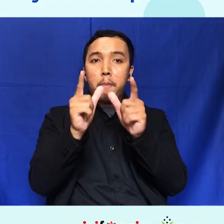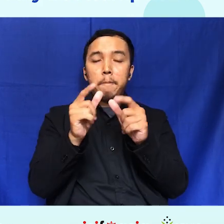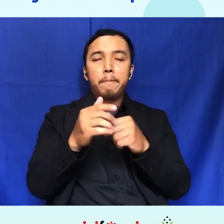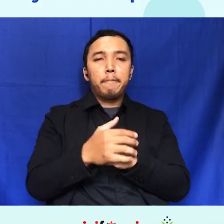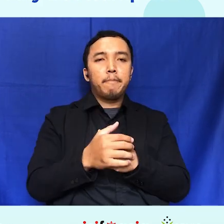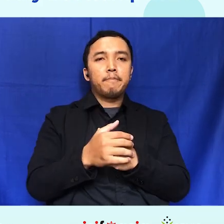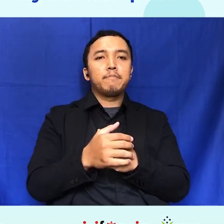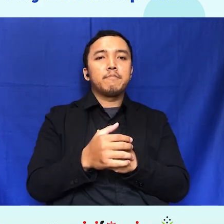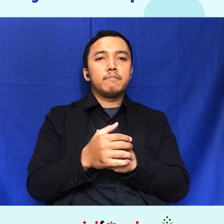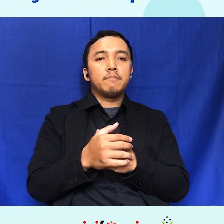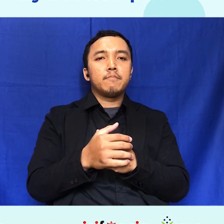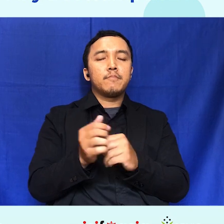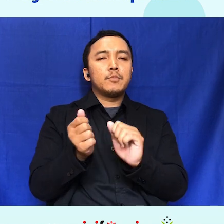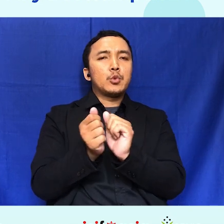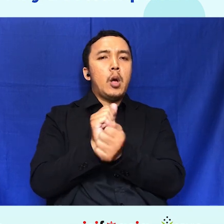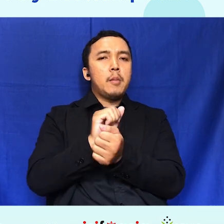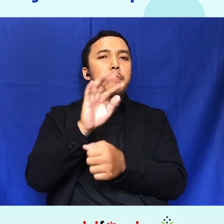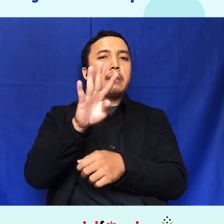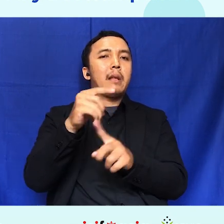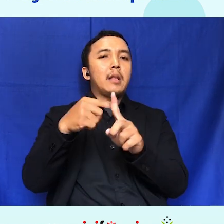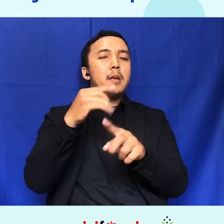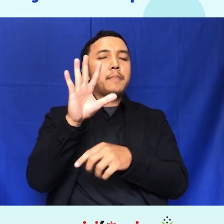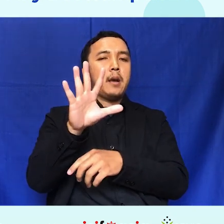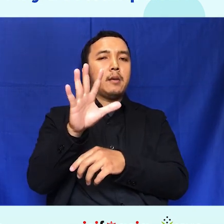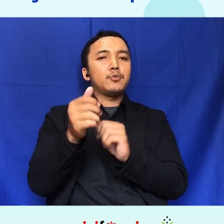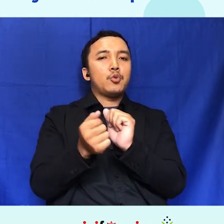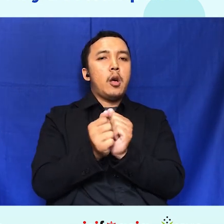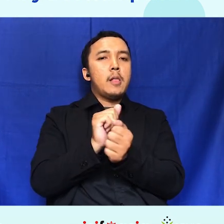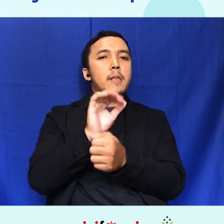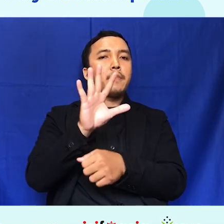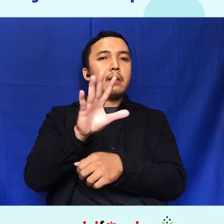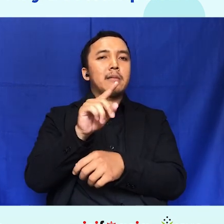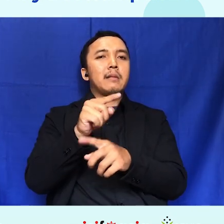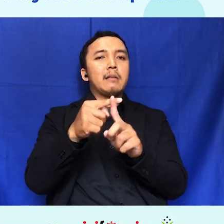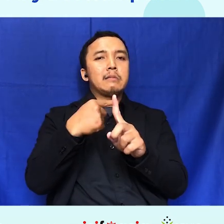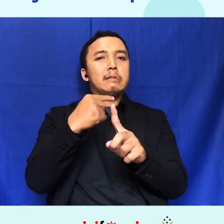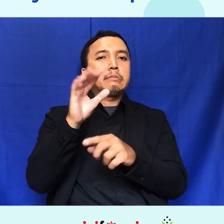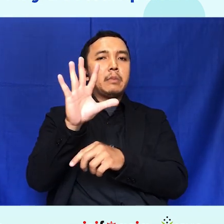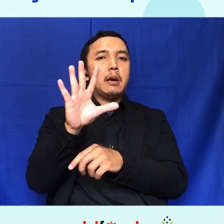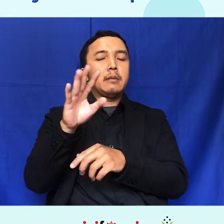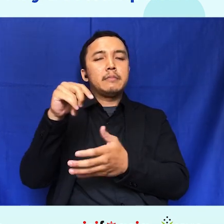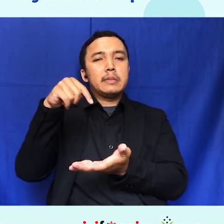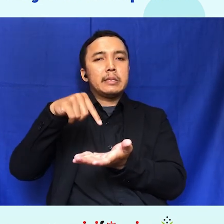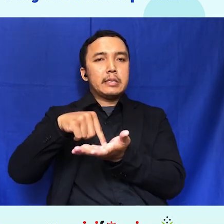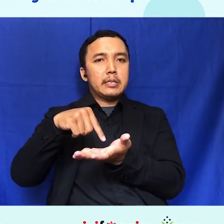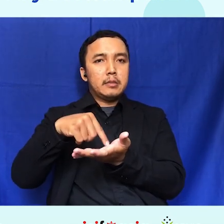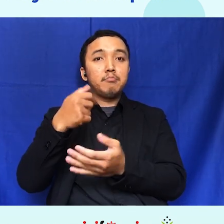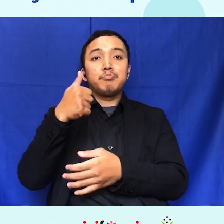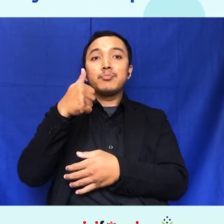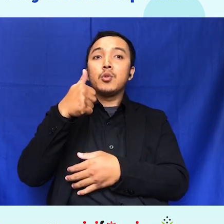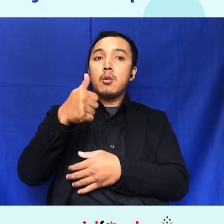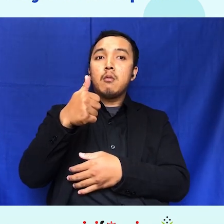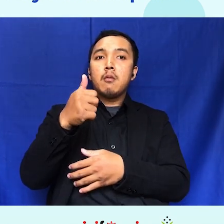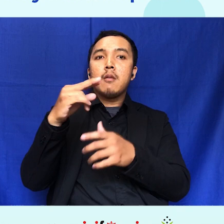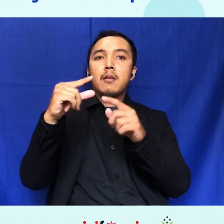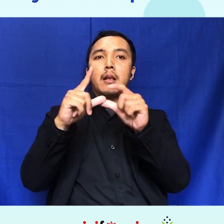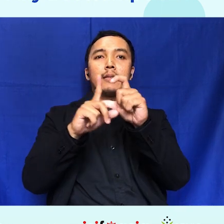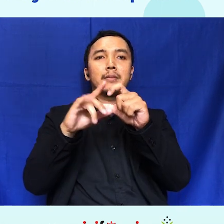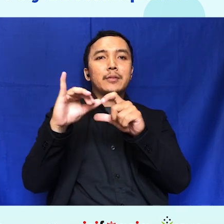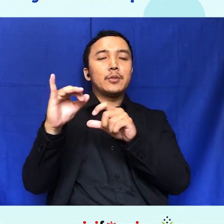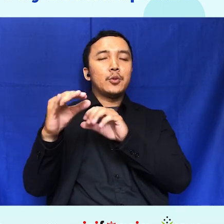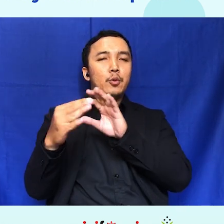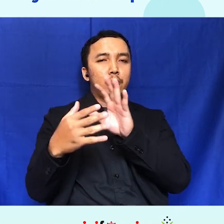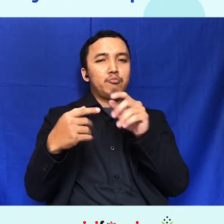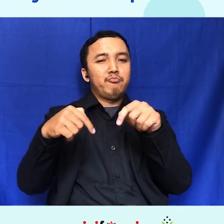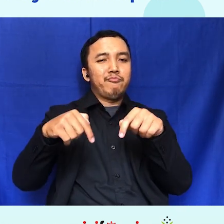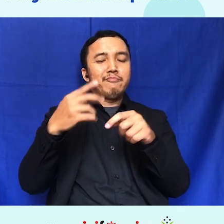terjawab button. Soal 4 dari 5, soal 5 dari 5, kumpulkan kuis button. Soal 1 dari 5 titik dengan mempelajari. A benar radio button not check 1 of 2. B